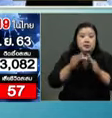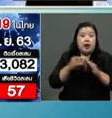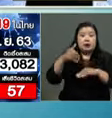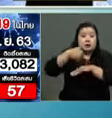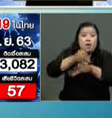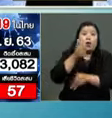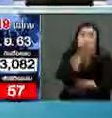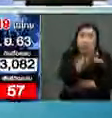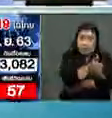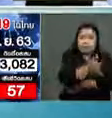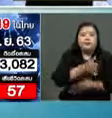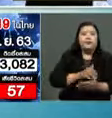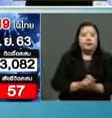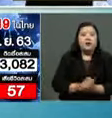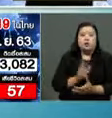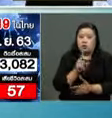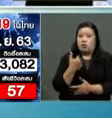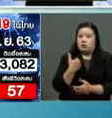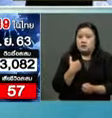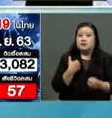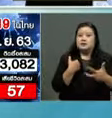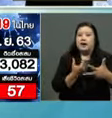ข้อนี้เหมือนกันหมดเลยถ้าท่านอยู่ที่บ้านนะครับหรือจะออกนอกบ้านหรือไปที่ไหนนะครับ3